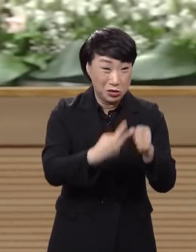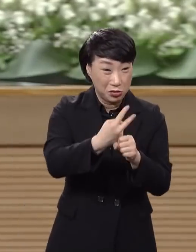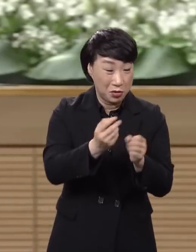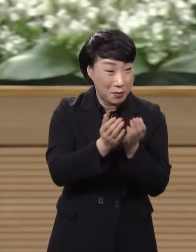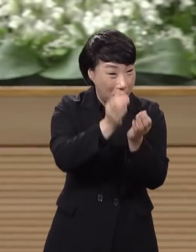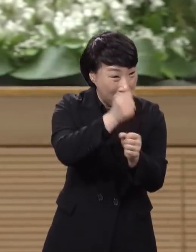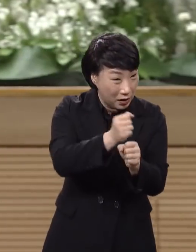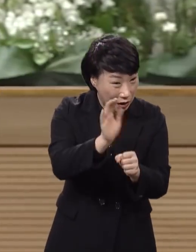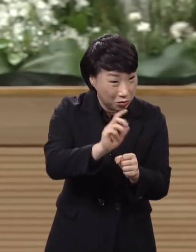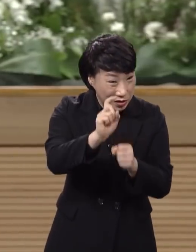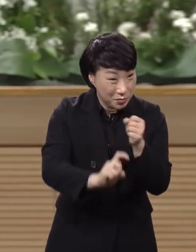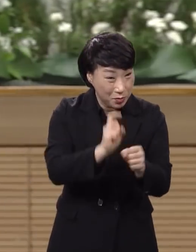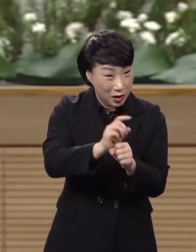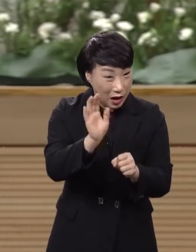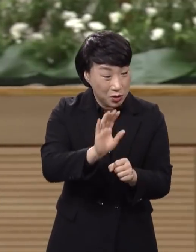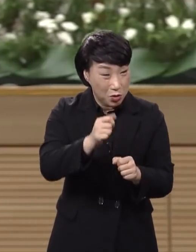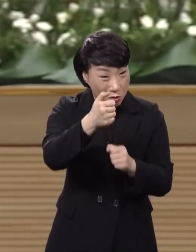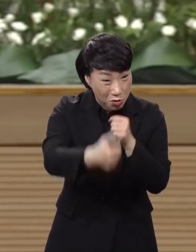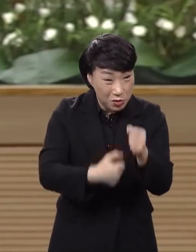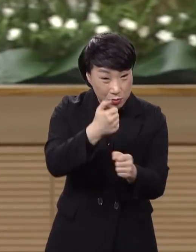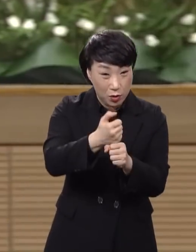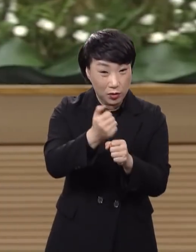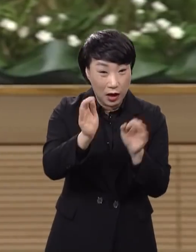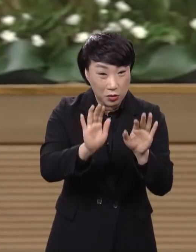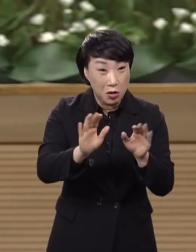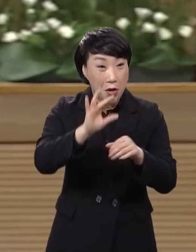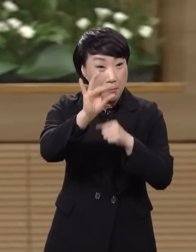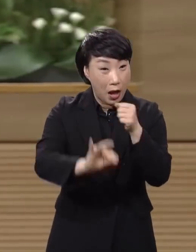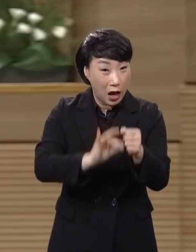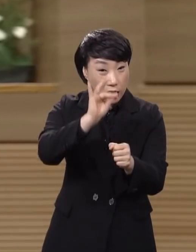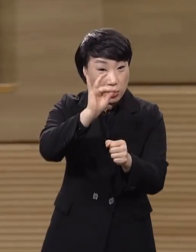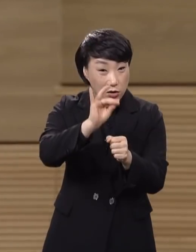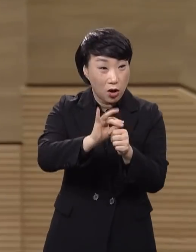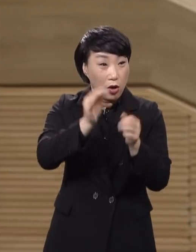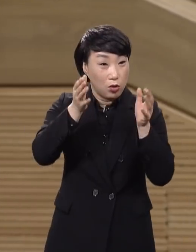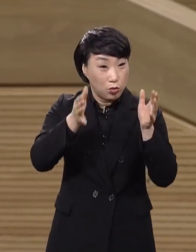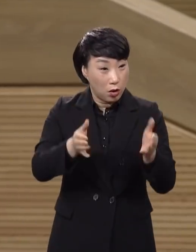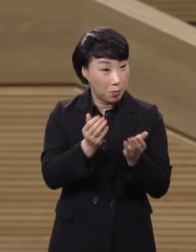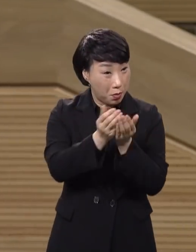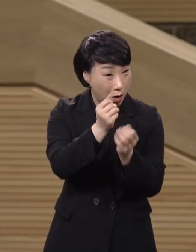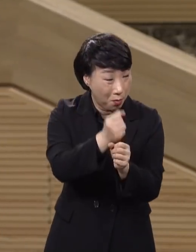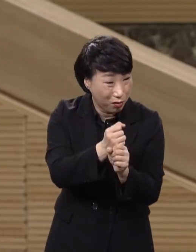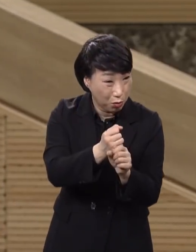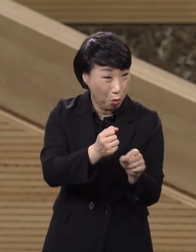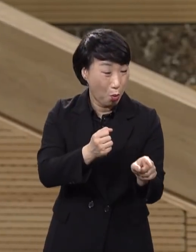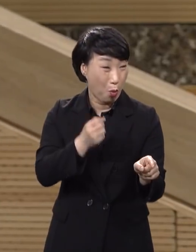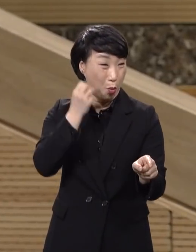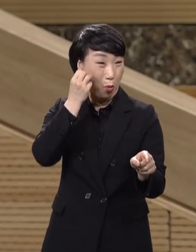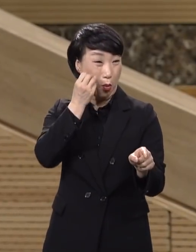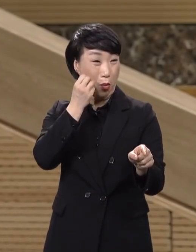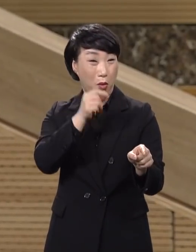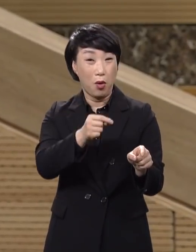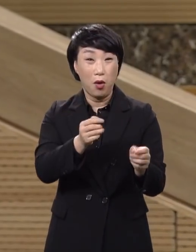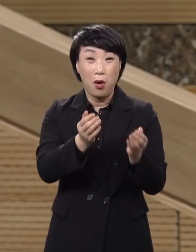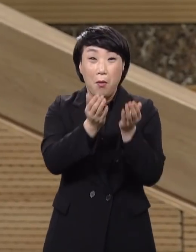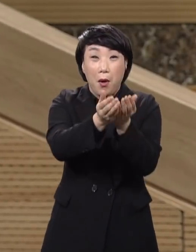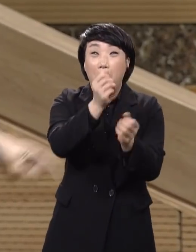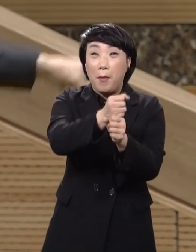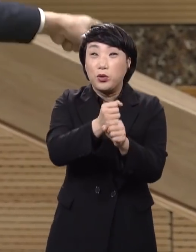아니고 50년도 아니고 100년 동안 방주를 지어. 아니 왜